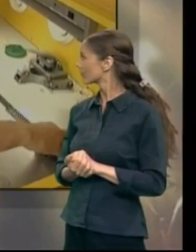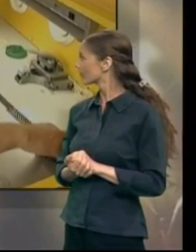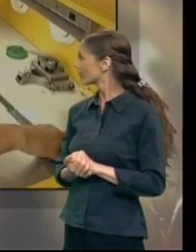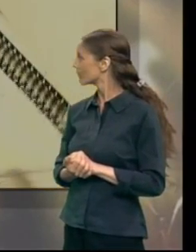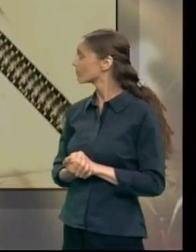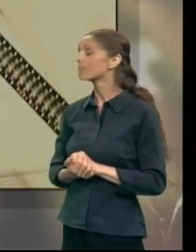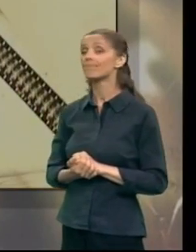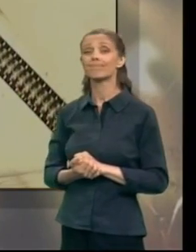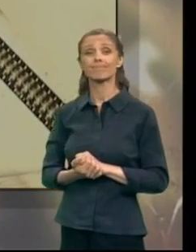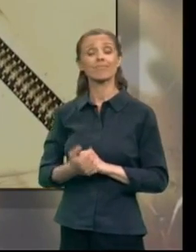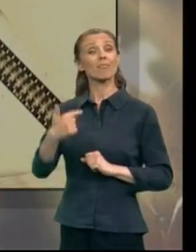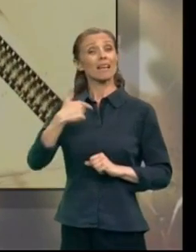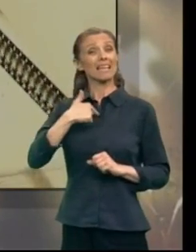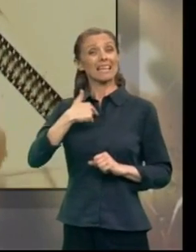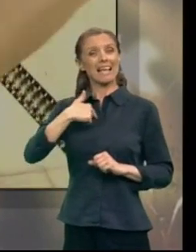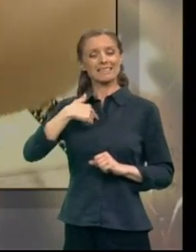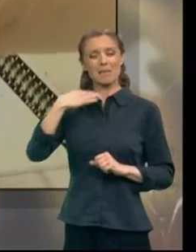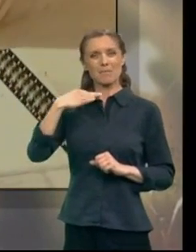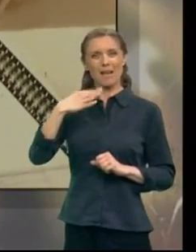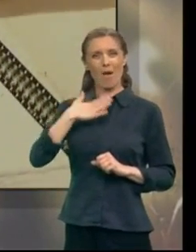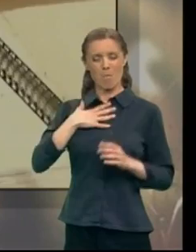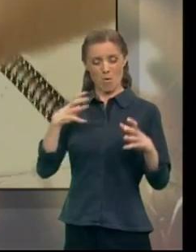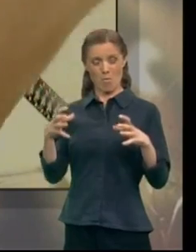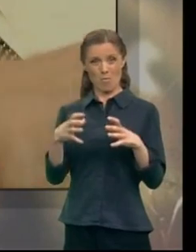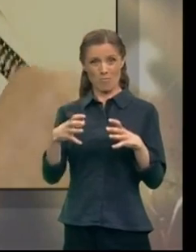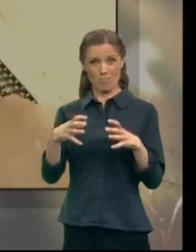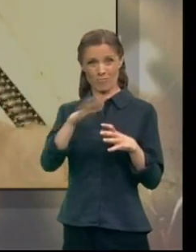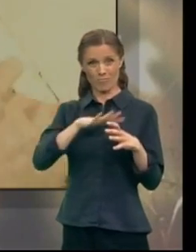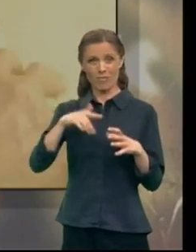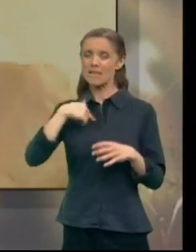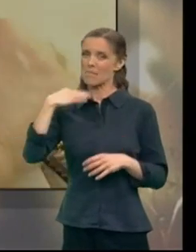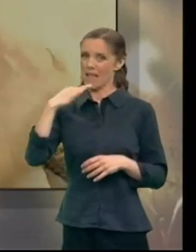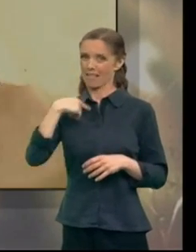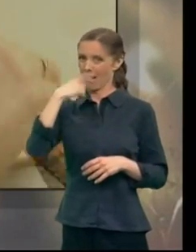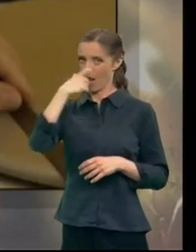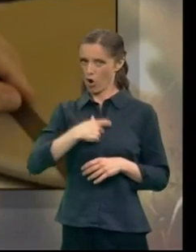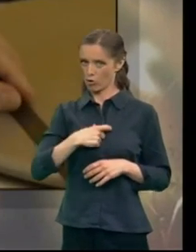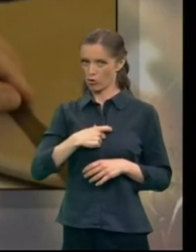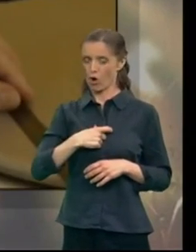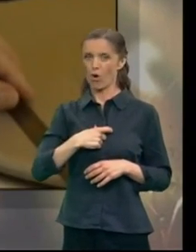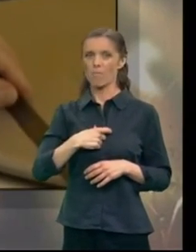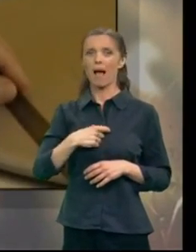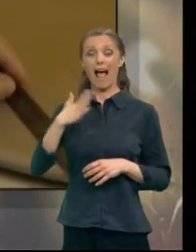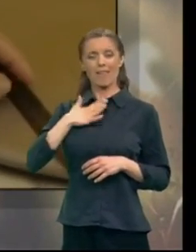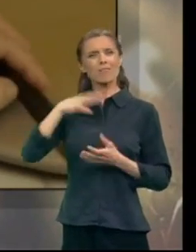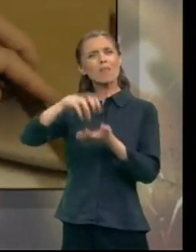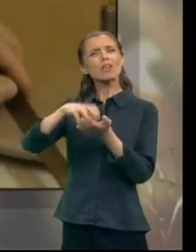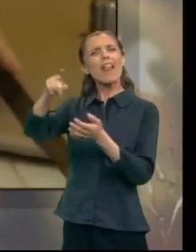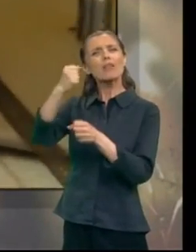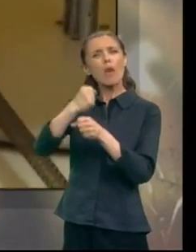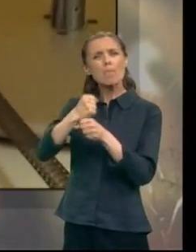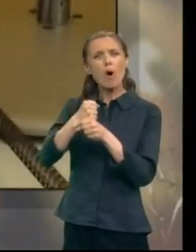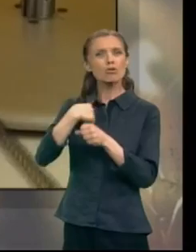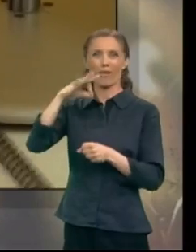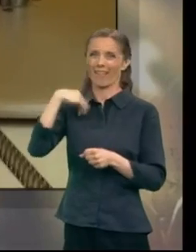Ja sam jedina, u našem odeljenju jedina sam osoba koja ne čuje, ali vrlo su me lepo prihvatili. Čak na pauzi